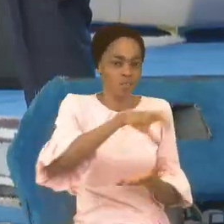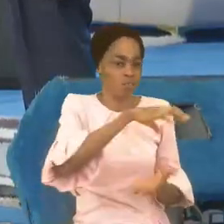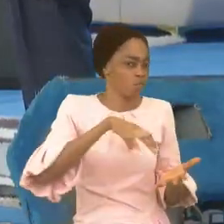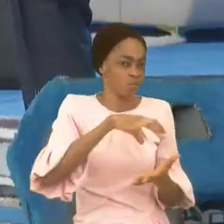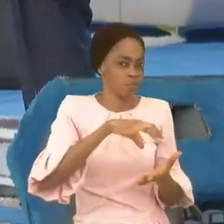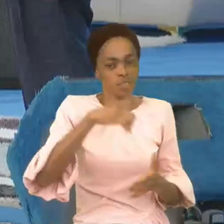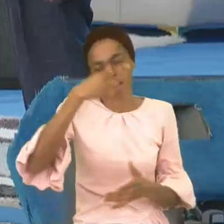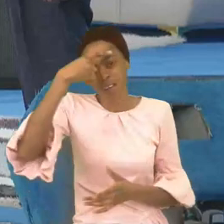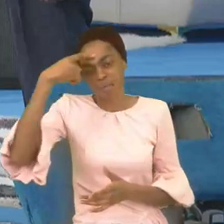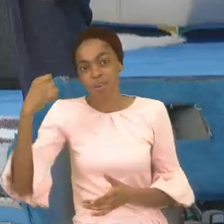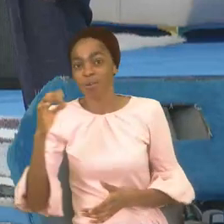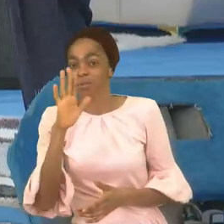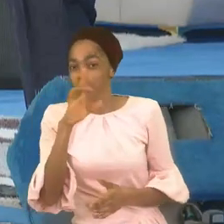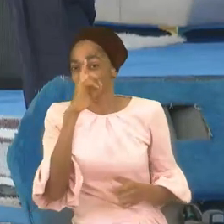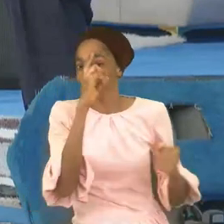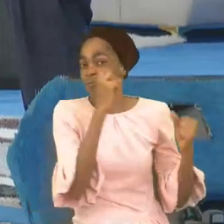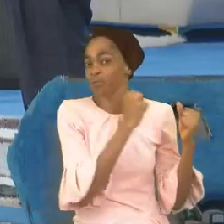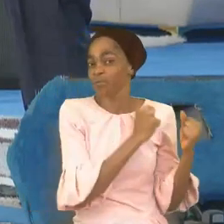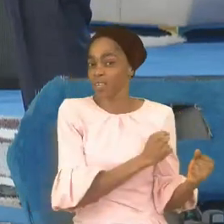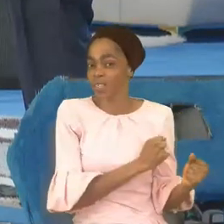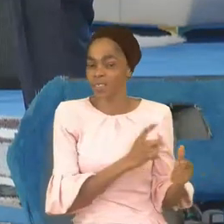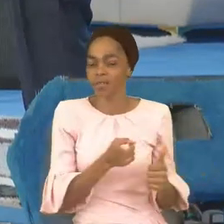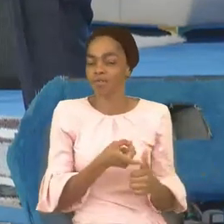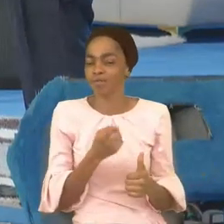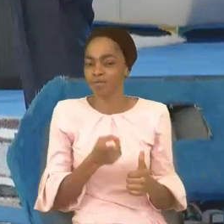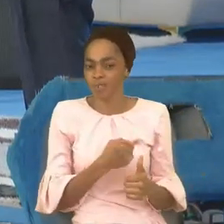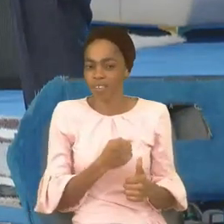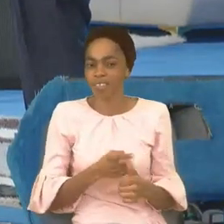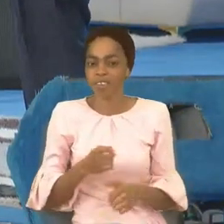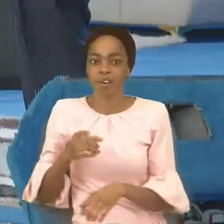confus. Parce que ta foi